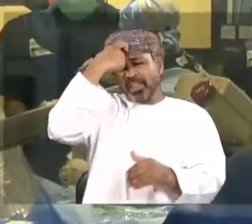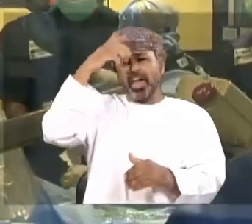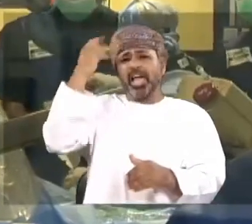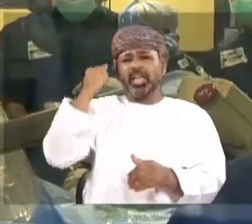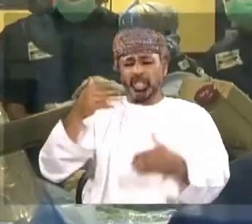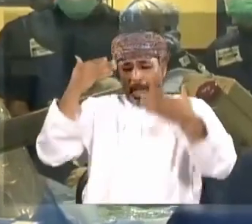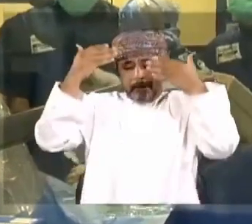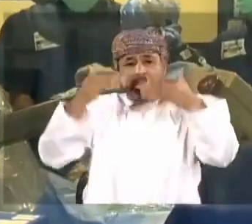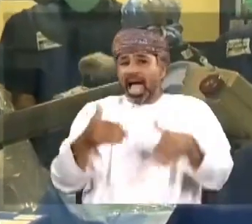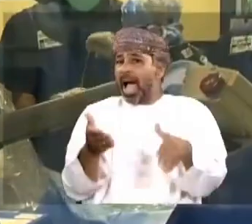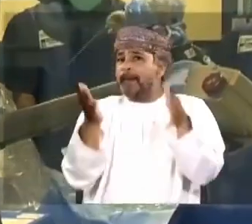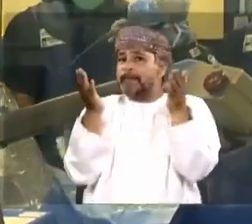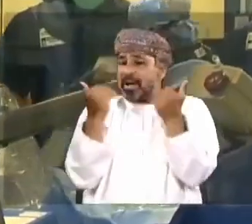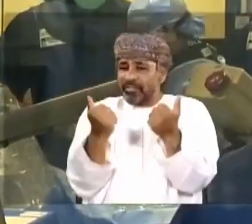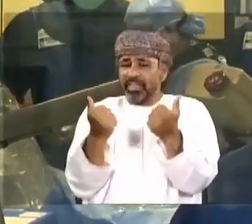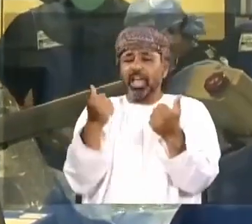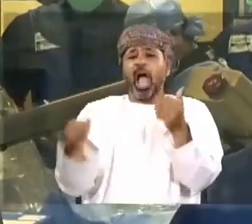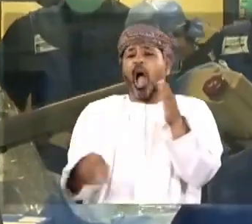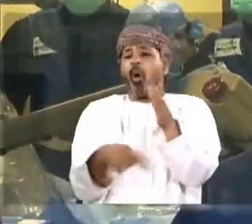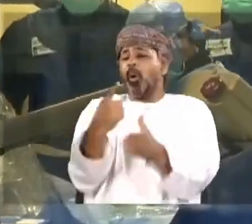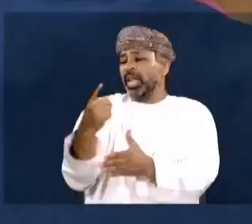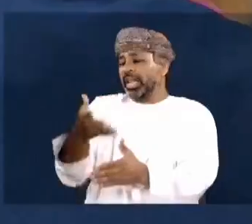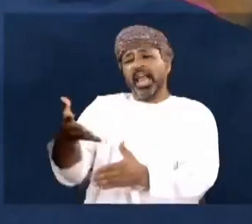المناعة الأولي لدى الأطفال.